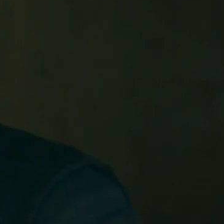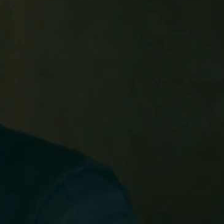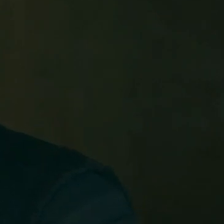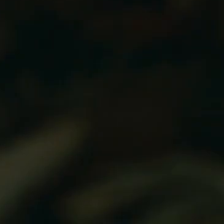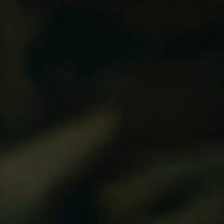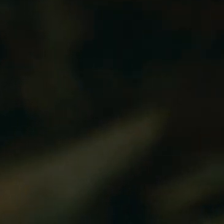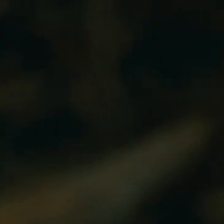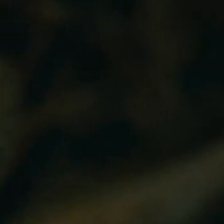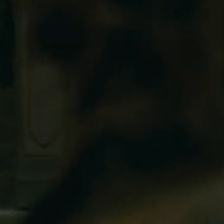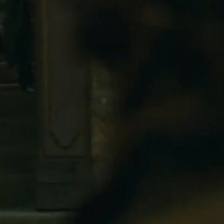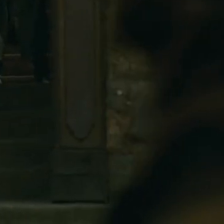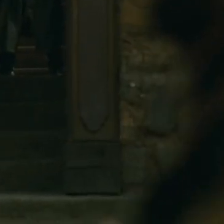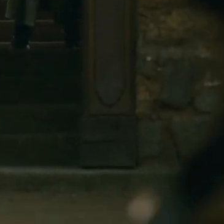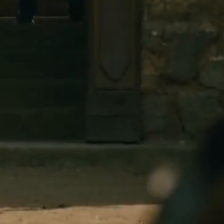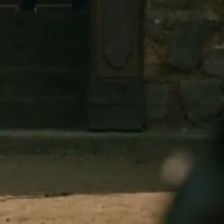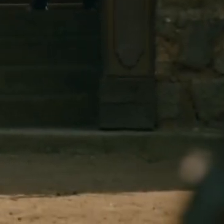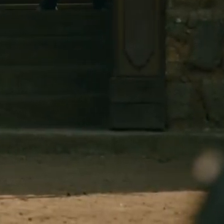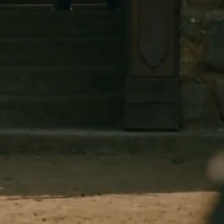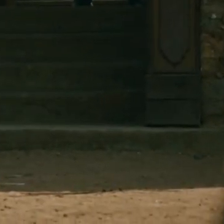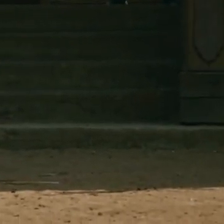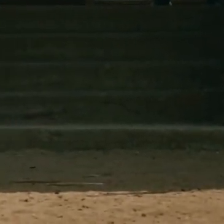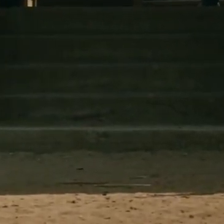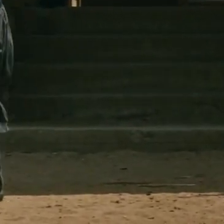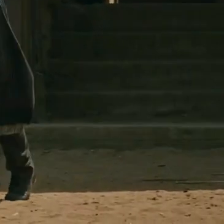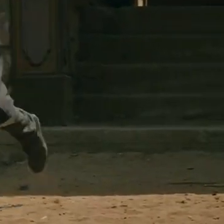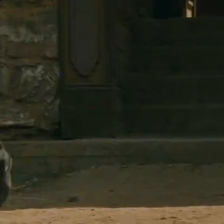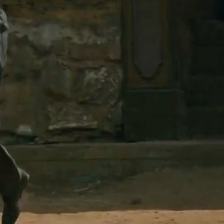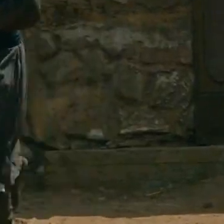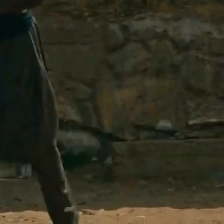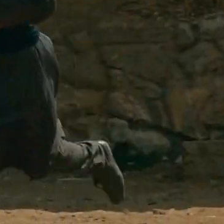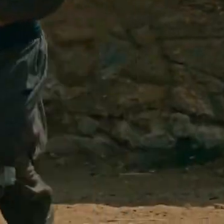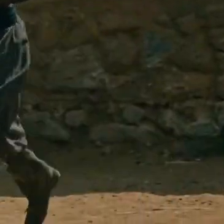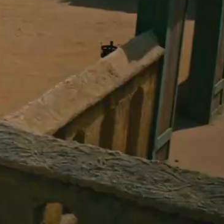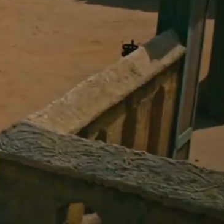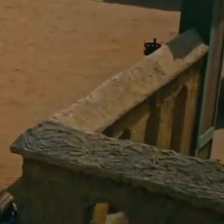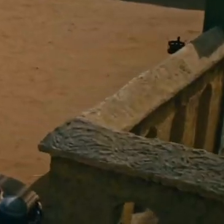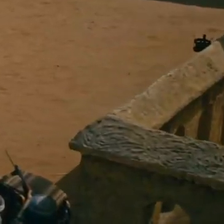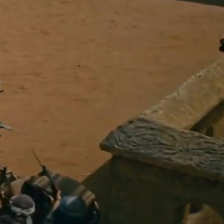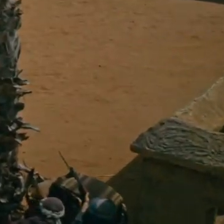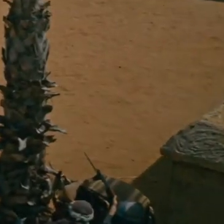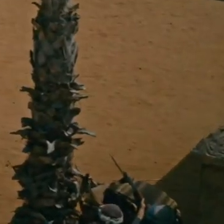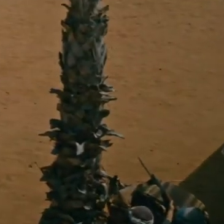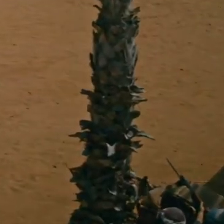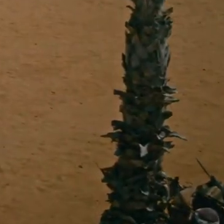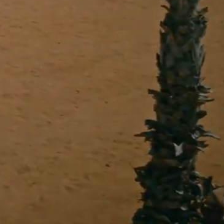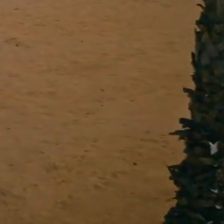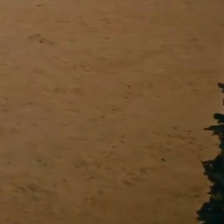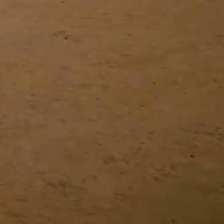Şamil kaymakamlığın avlu kapısından çıktı. Elinde tüfekle meydanın öbür ucuna doğru koşuyor.